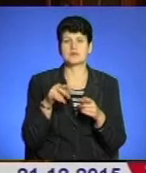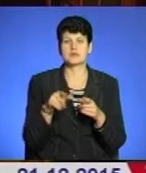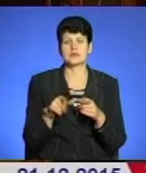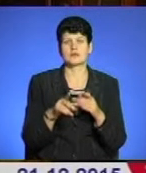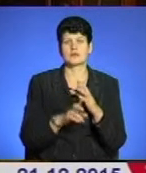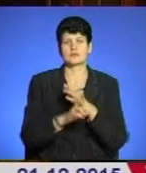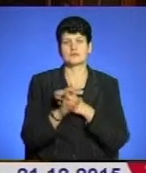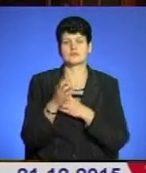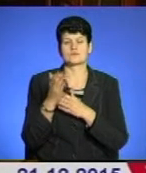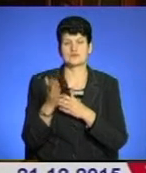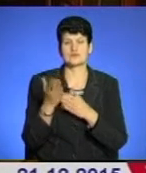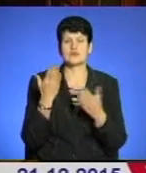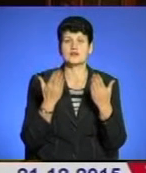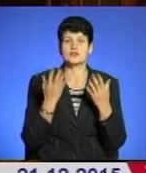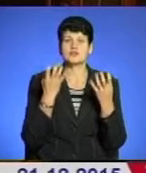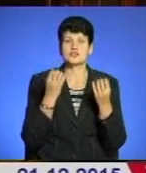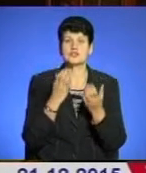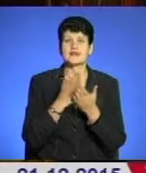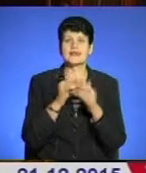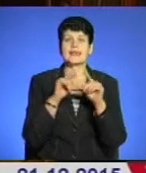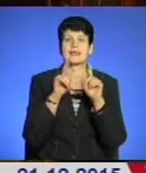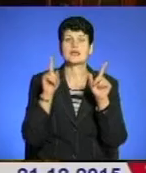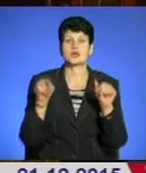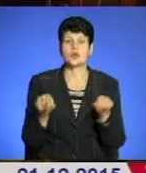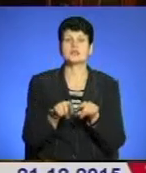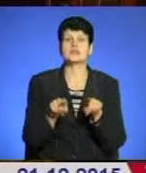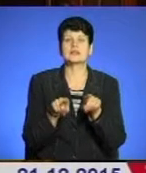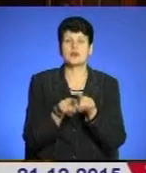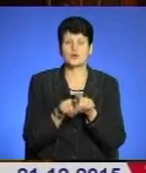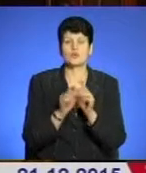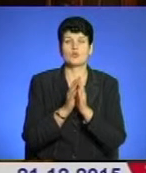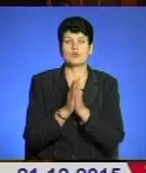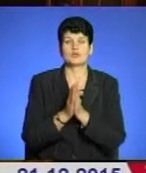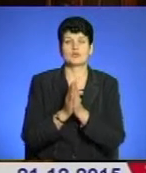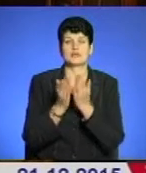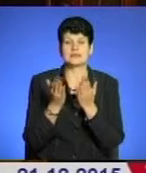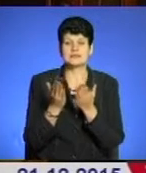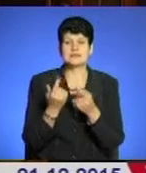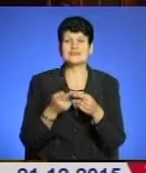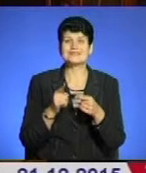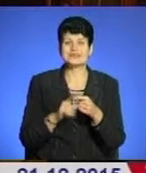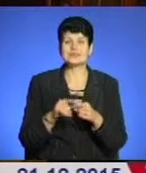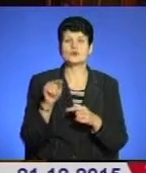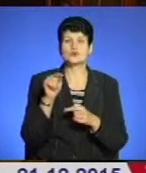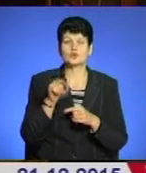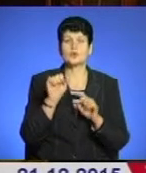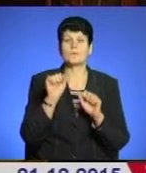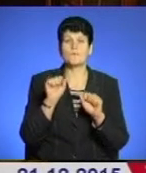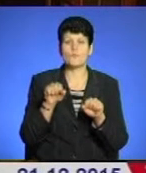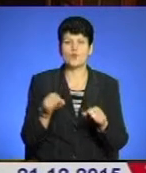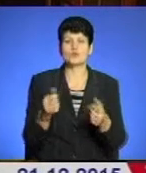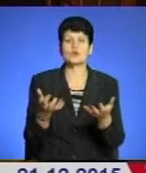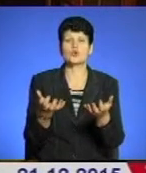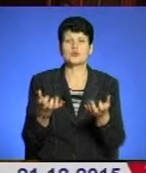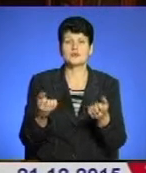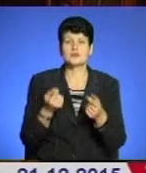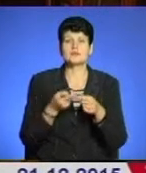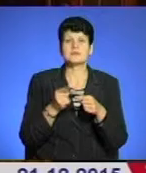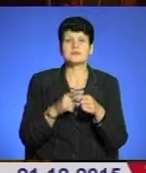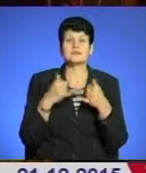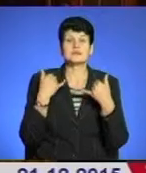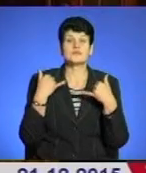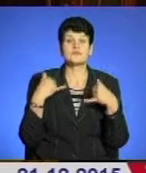собору. Якщо ще є ікона, то теж помолитися перед іконою. Оце таке. І тоді можна отримати цей